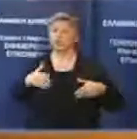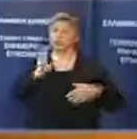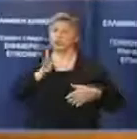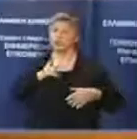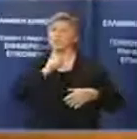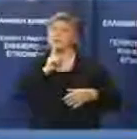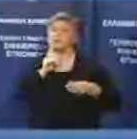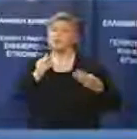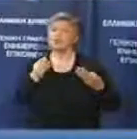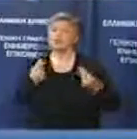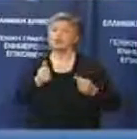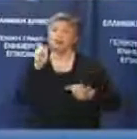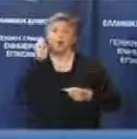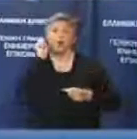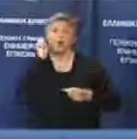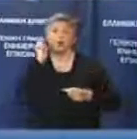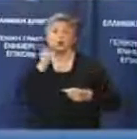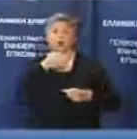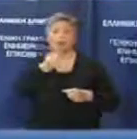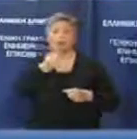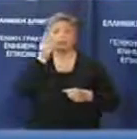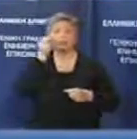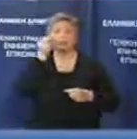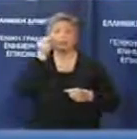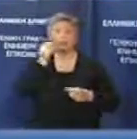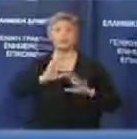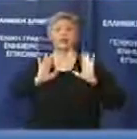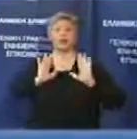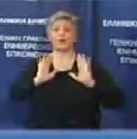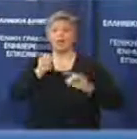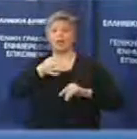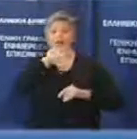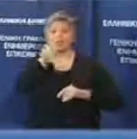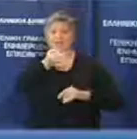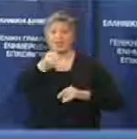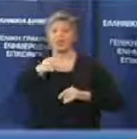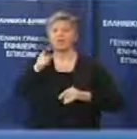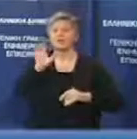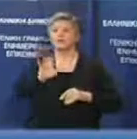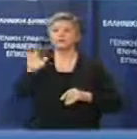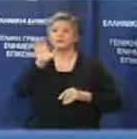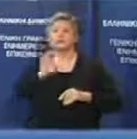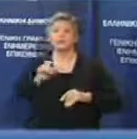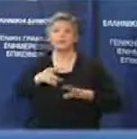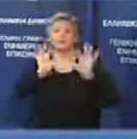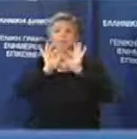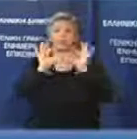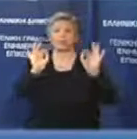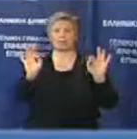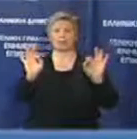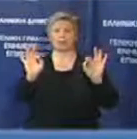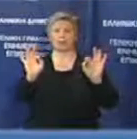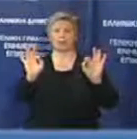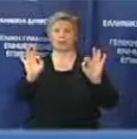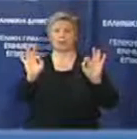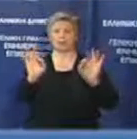Ευχαριστώ. Αντιλαμβάνεστε ότι δεν είναι όχι μόνο θέση της κυβέρνησης και δεν εκφράζει ο όρος Μακεδονία, ούτε καν θέση του κ.